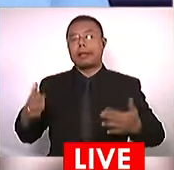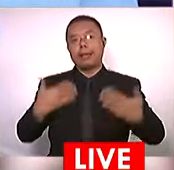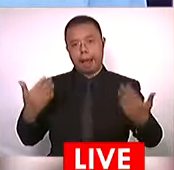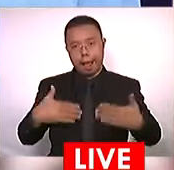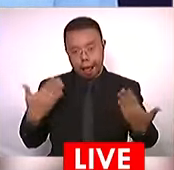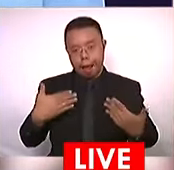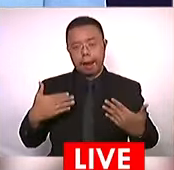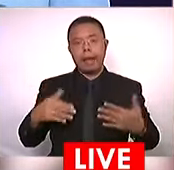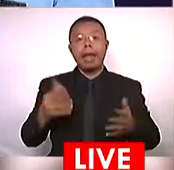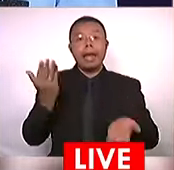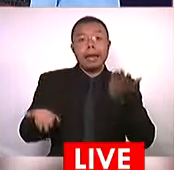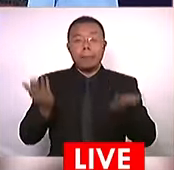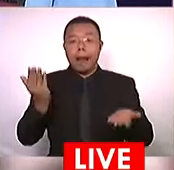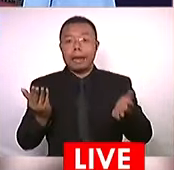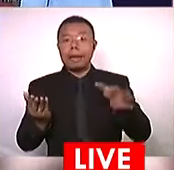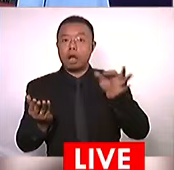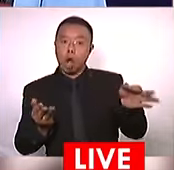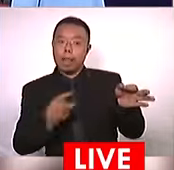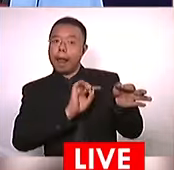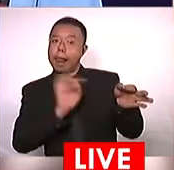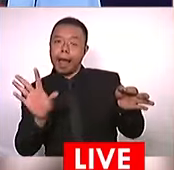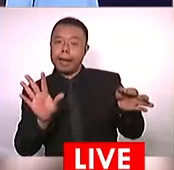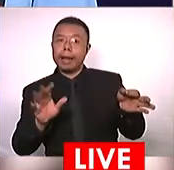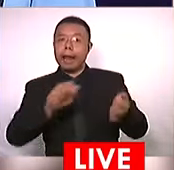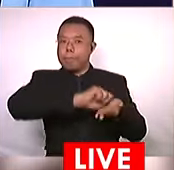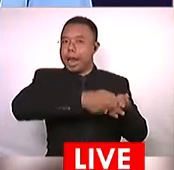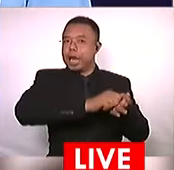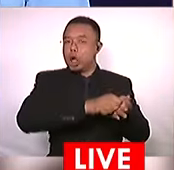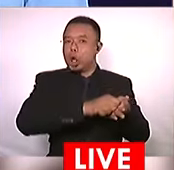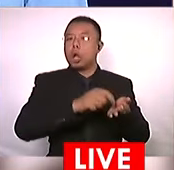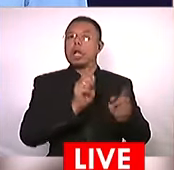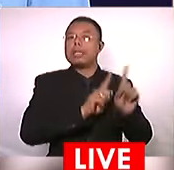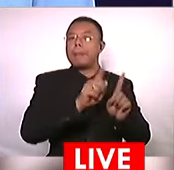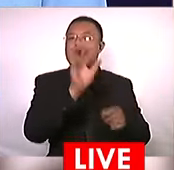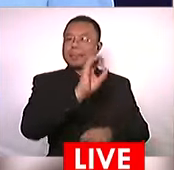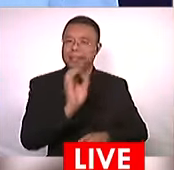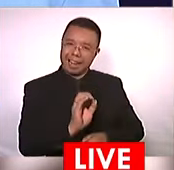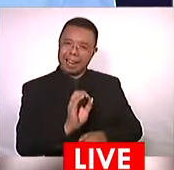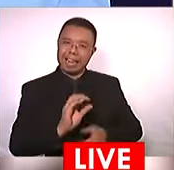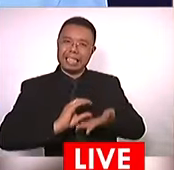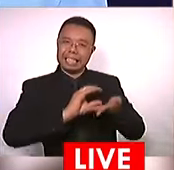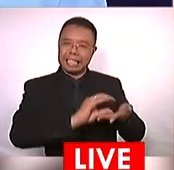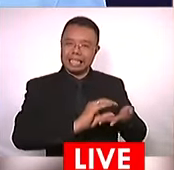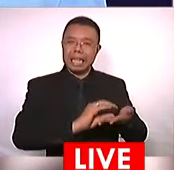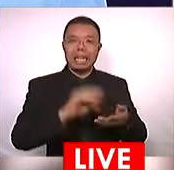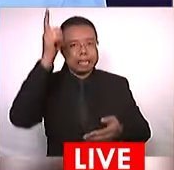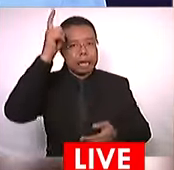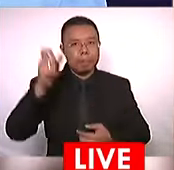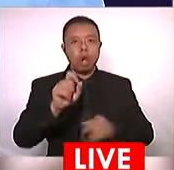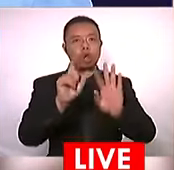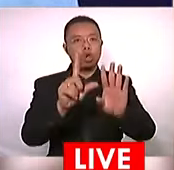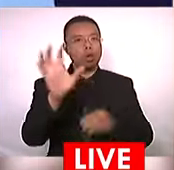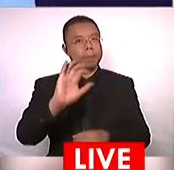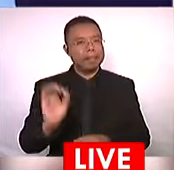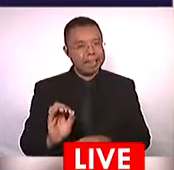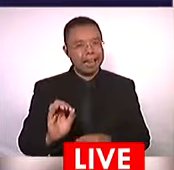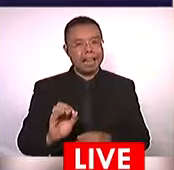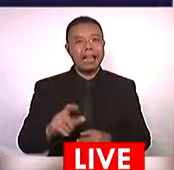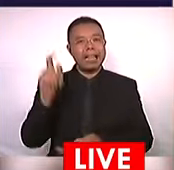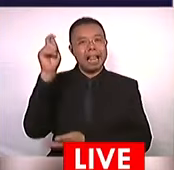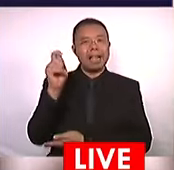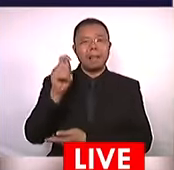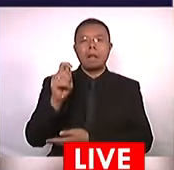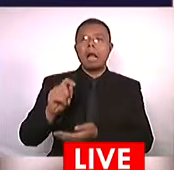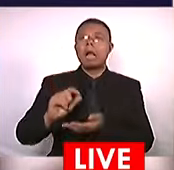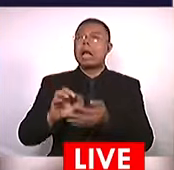banggakan dibandingkan dengan misalnya Kota Madiun yang hanya 11% cirbon hanya 7%